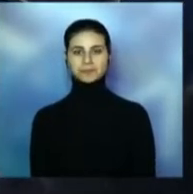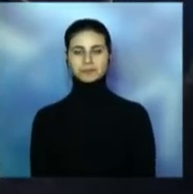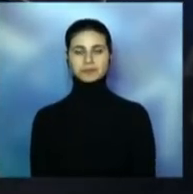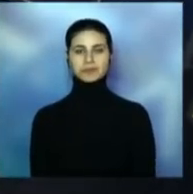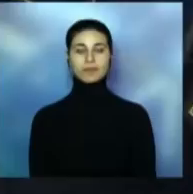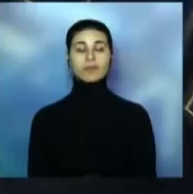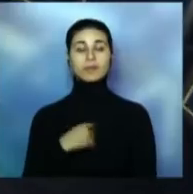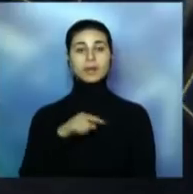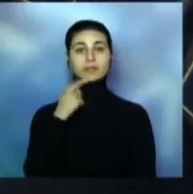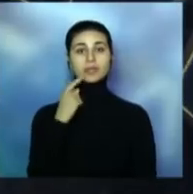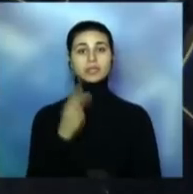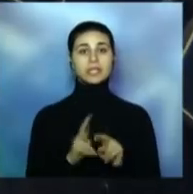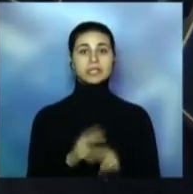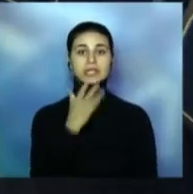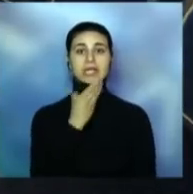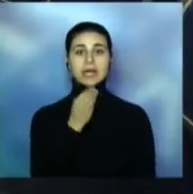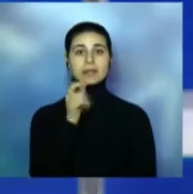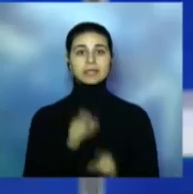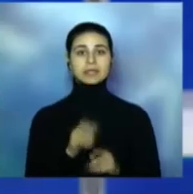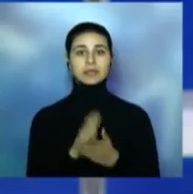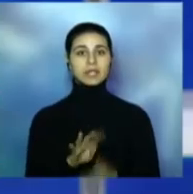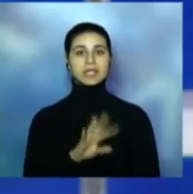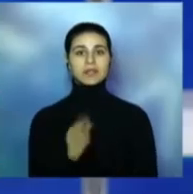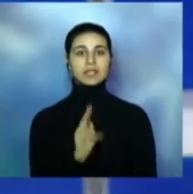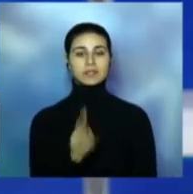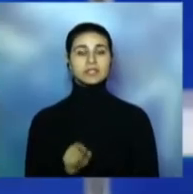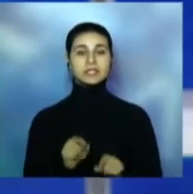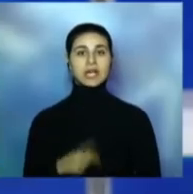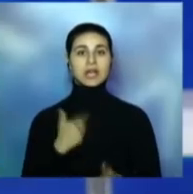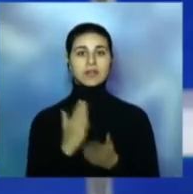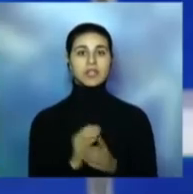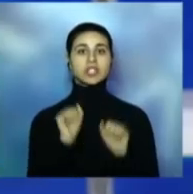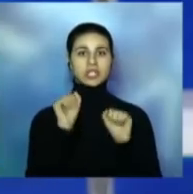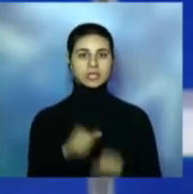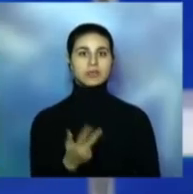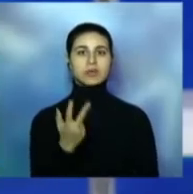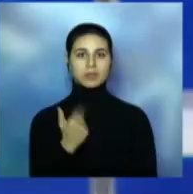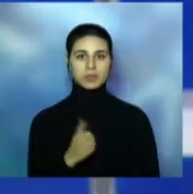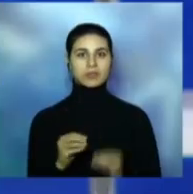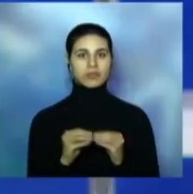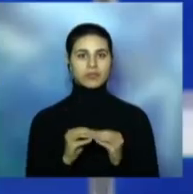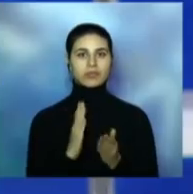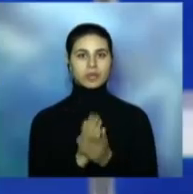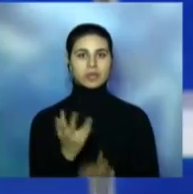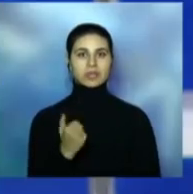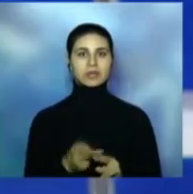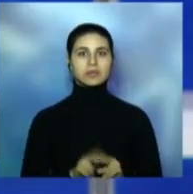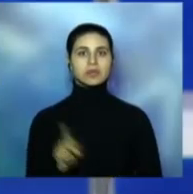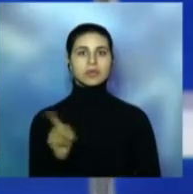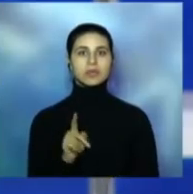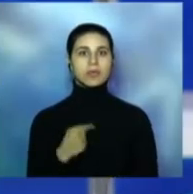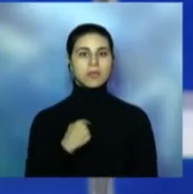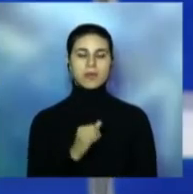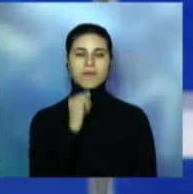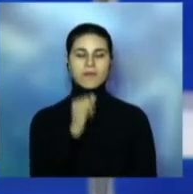Მე ვიტყოდი ეს უფრო ლამაზი ფრაზა, ჩვენი ყველასი, ვინც აქვს ზივართ შესაძლებლობები, რა თქმა უნდა შეზღუდულია, იმიტომ რომ მე